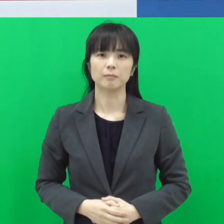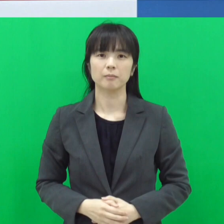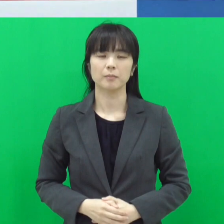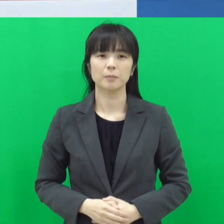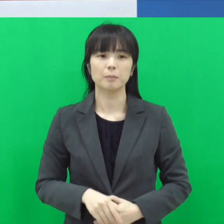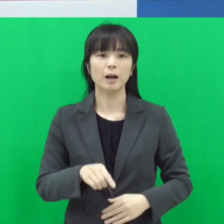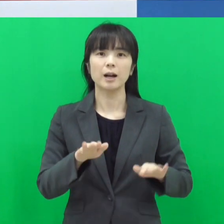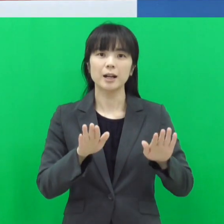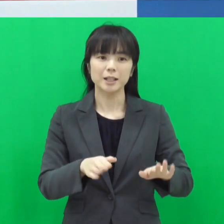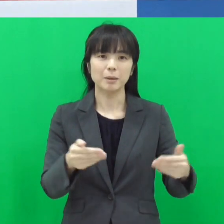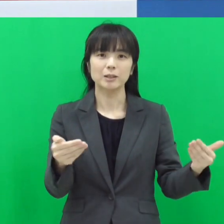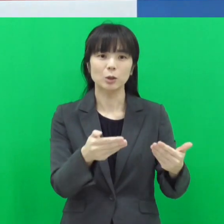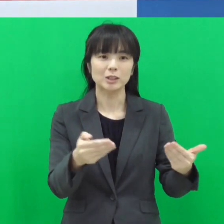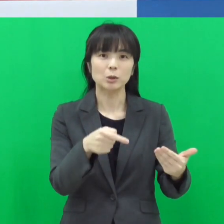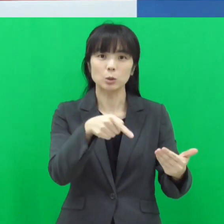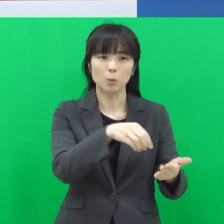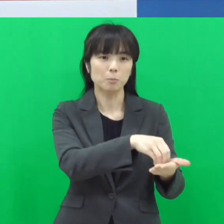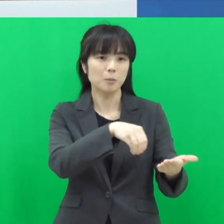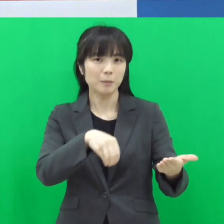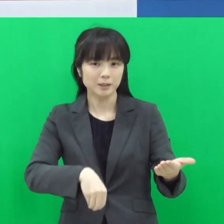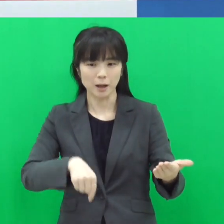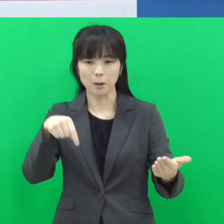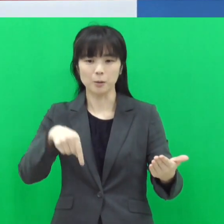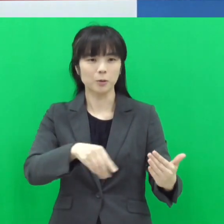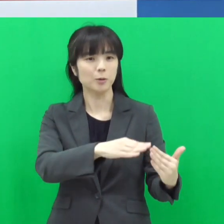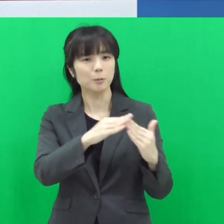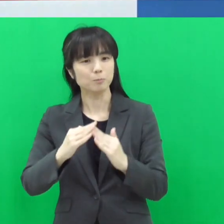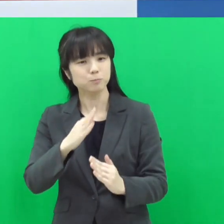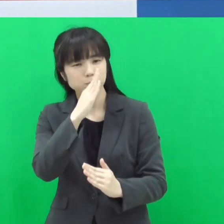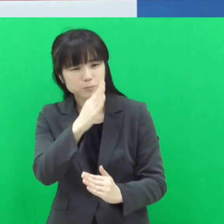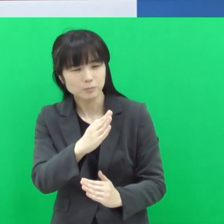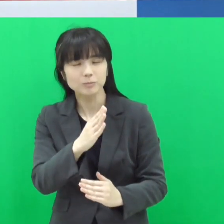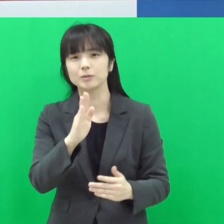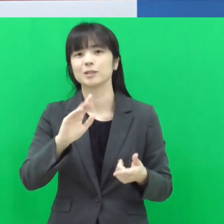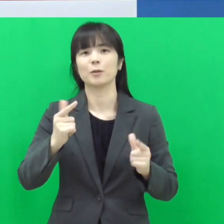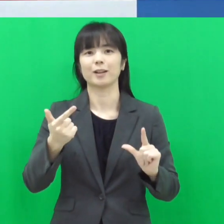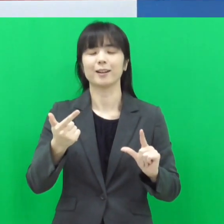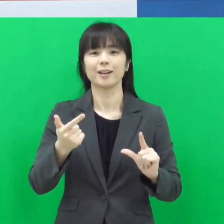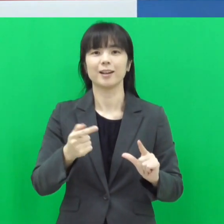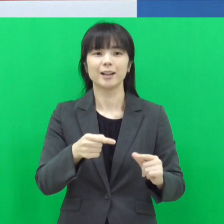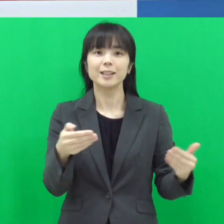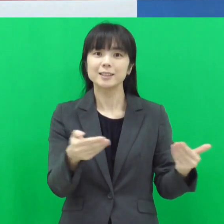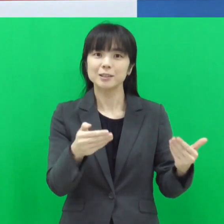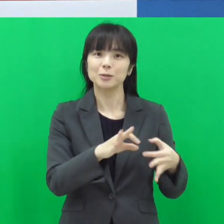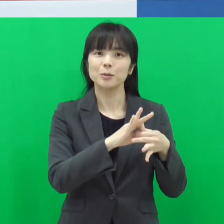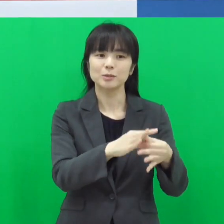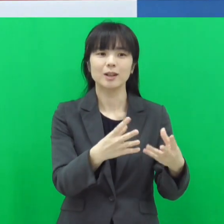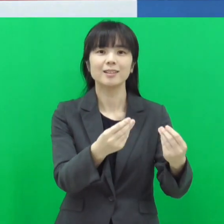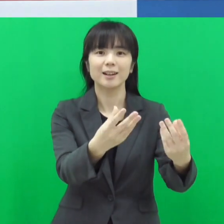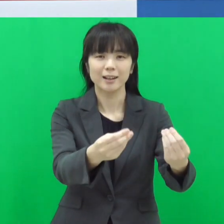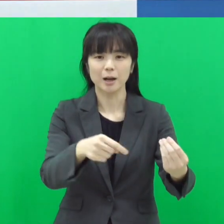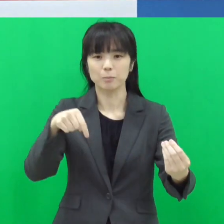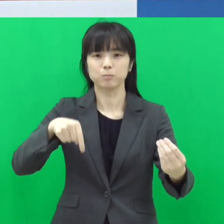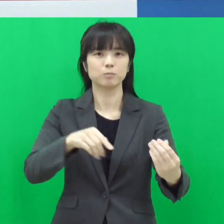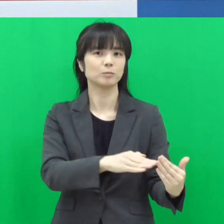今やってる仕事を辞めて宮城に来てくださいではなくて、今いる仕事で、まあ、宮城に住みながらですね、